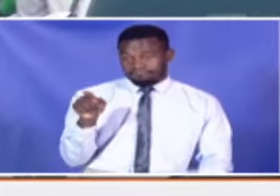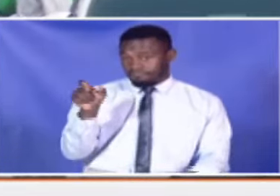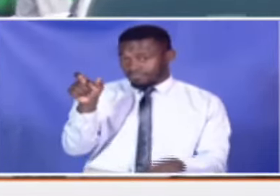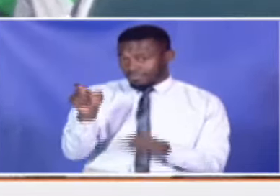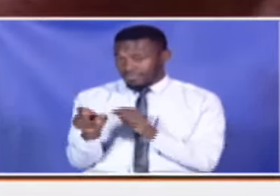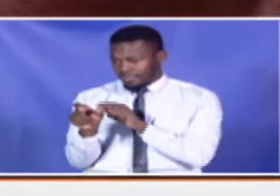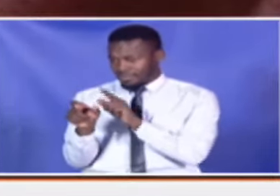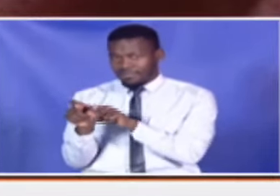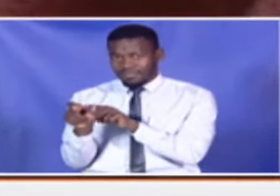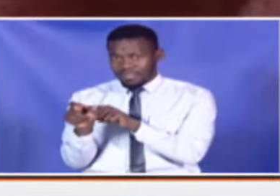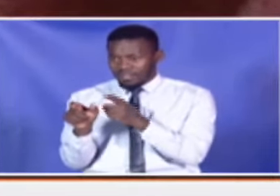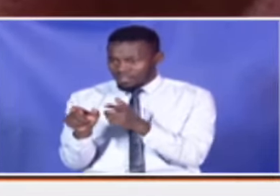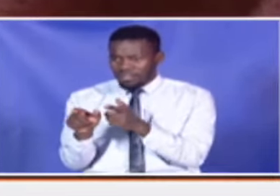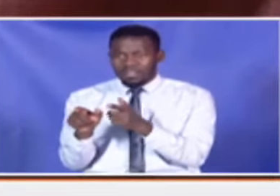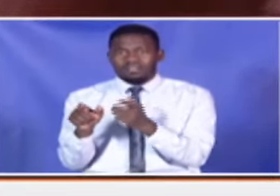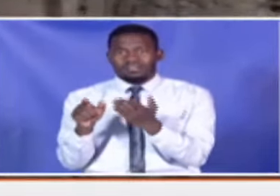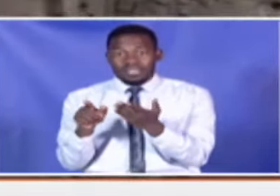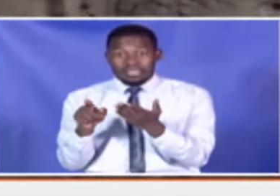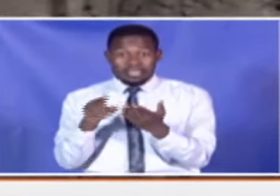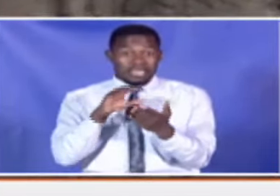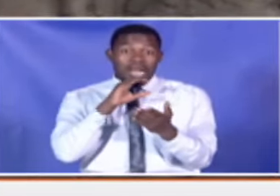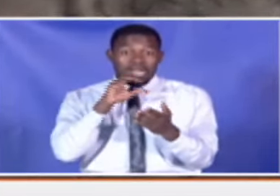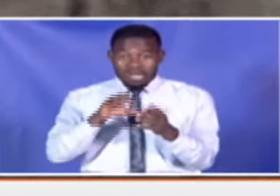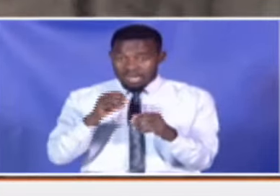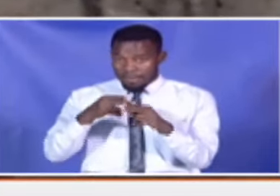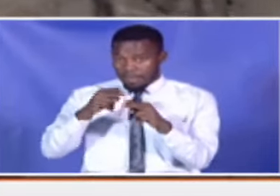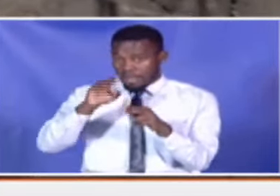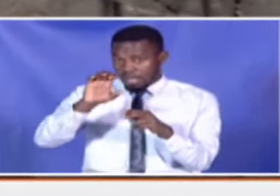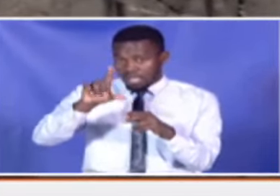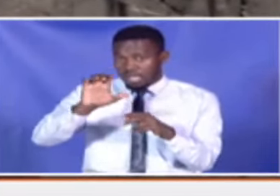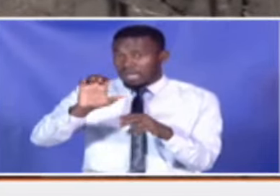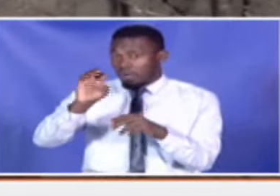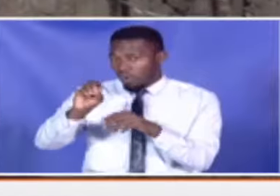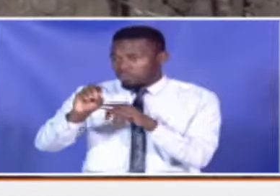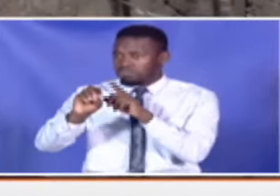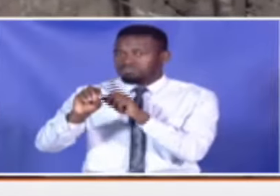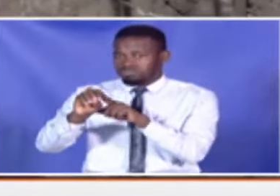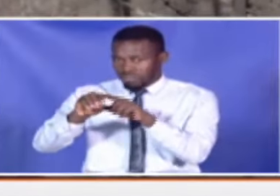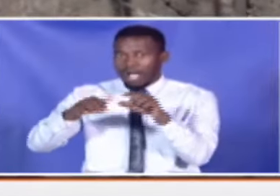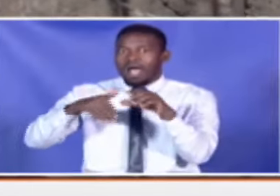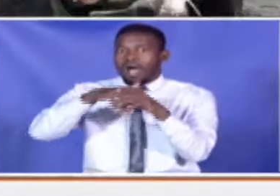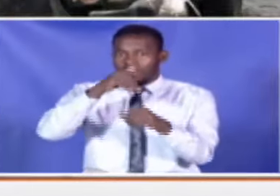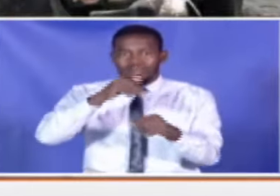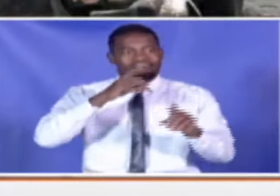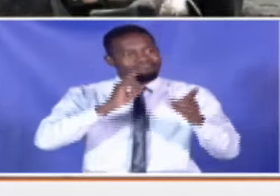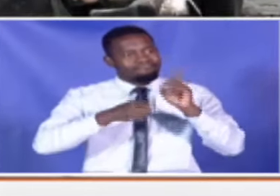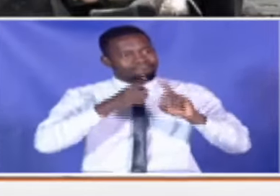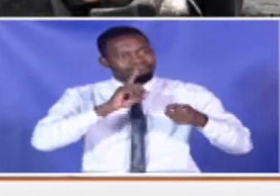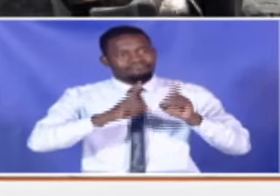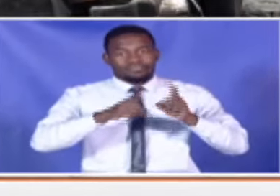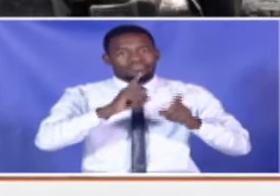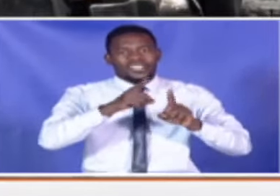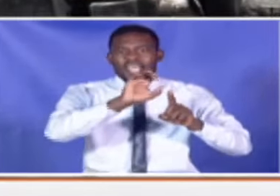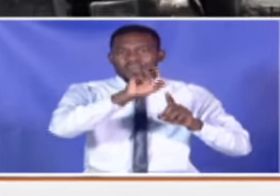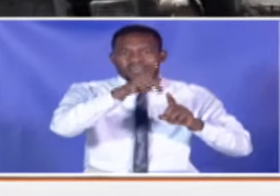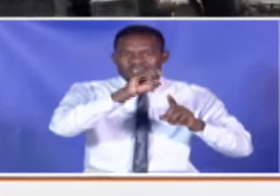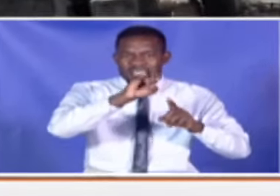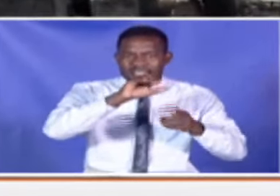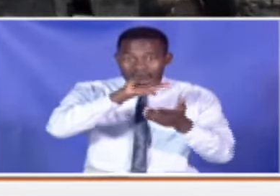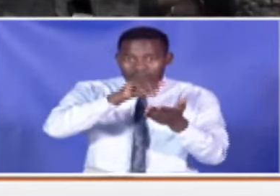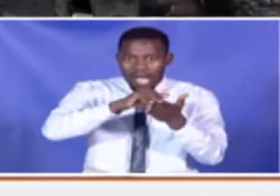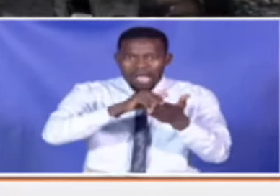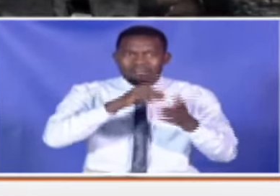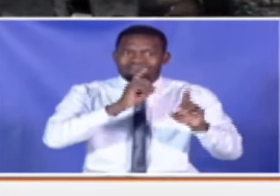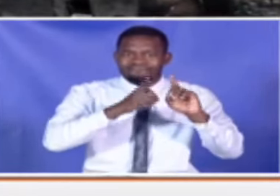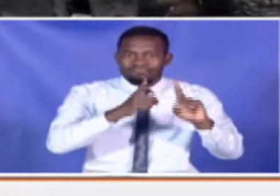Lihanga Lumumba, Shivanda's son, had the deafening blast, he sprinted towards the epicenter, fueled by desperation to save